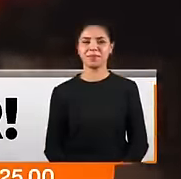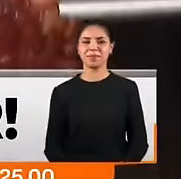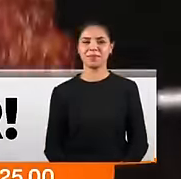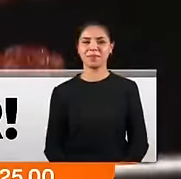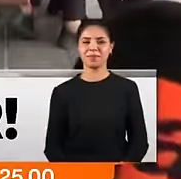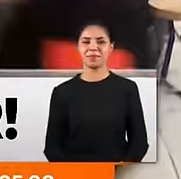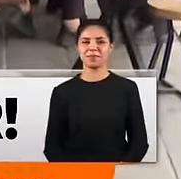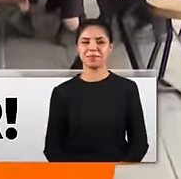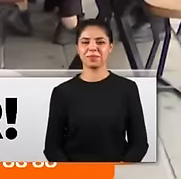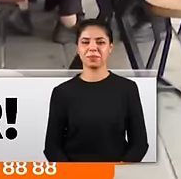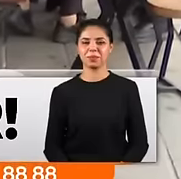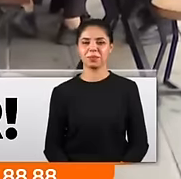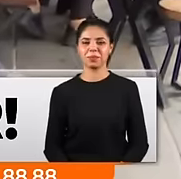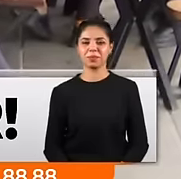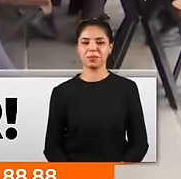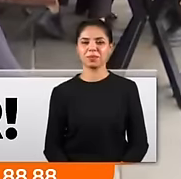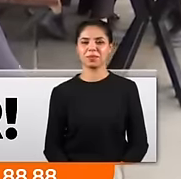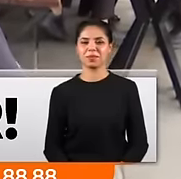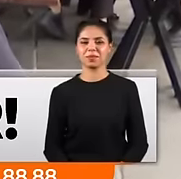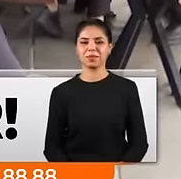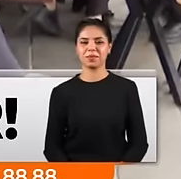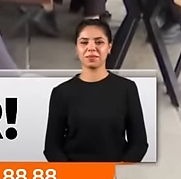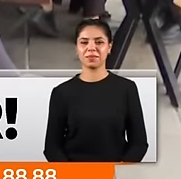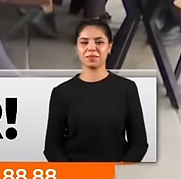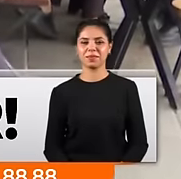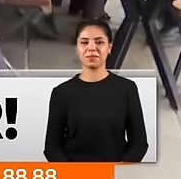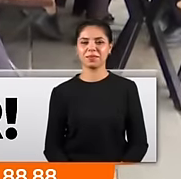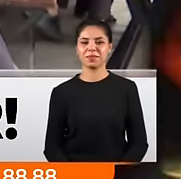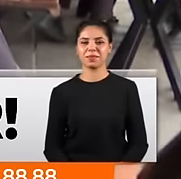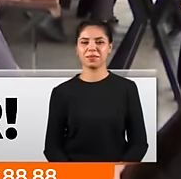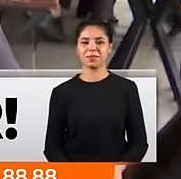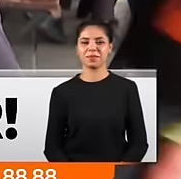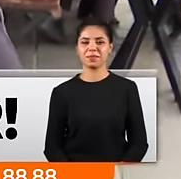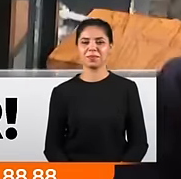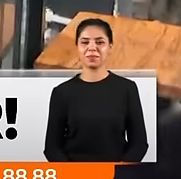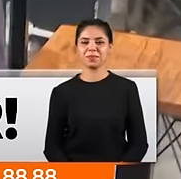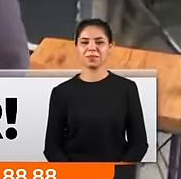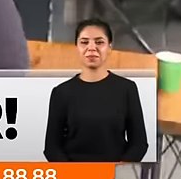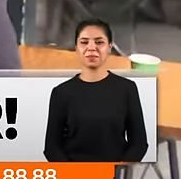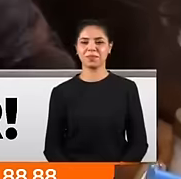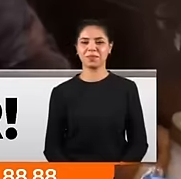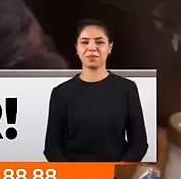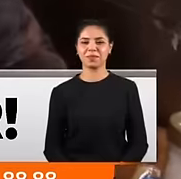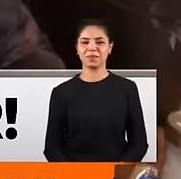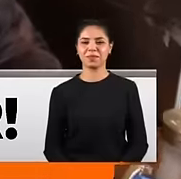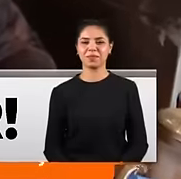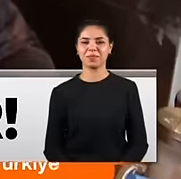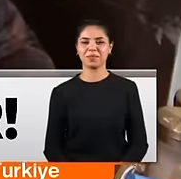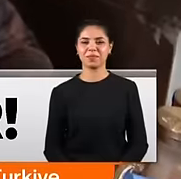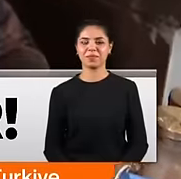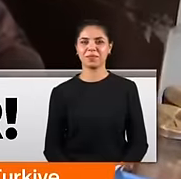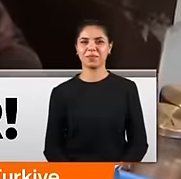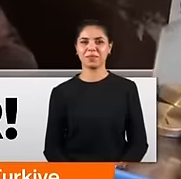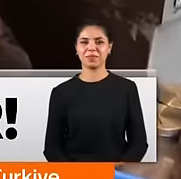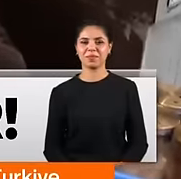Biz Yunanlılardan almışız. Ya öyle diyorlar çok eskiden herhalde öyle diyorlar ama bizim... Gerçeklik payı var mı? Yok, kabullenmiyoruz. Bütün yemeklerimize sahip